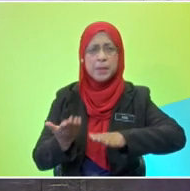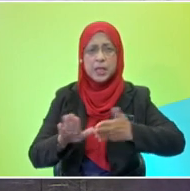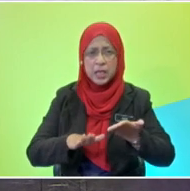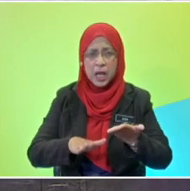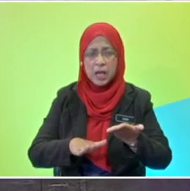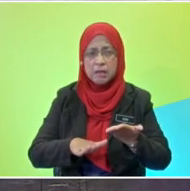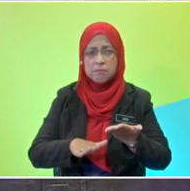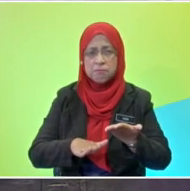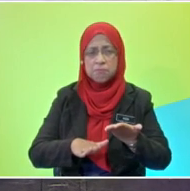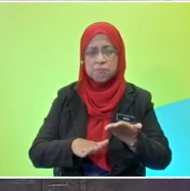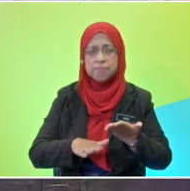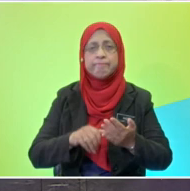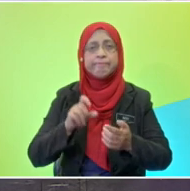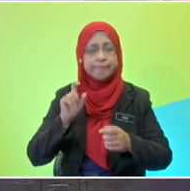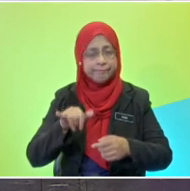tak